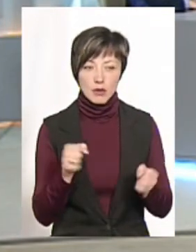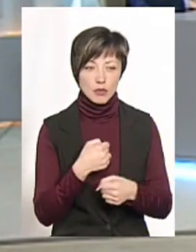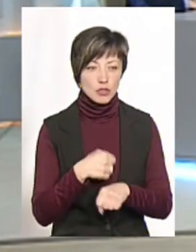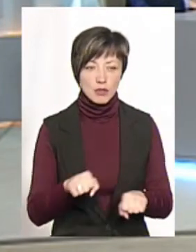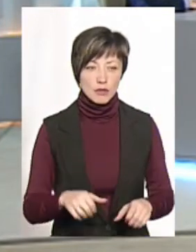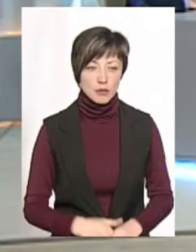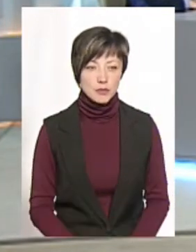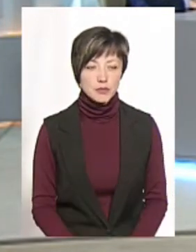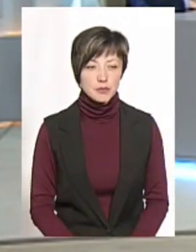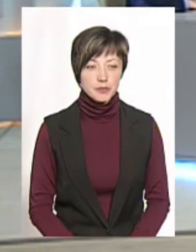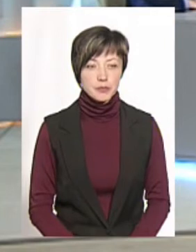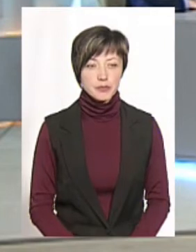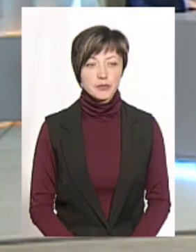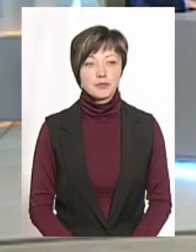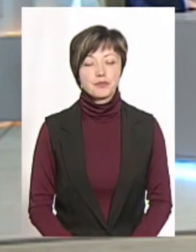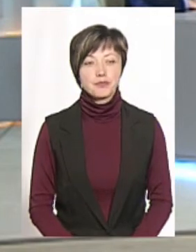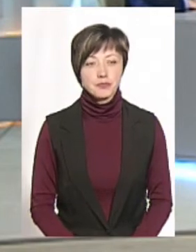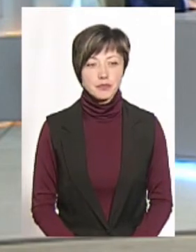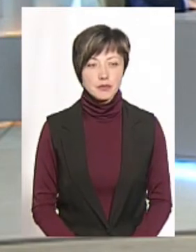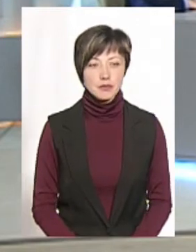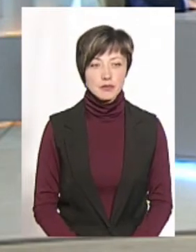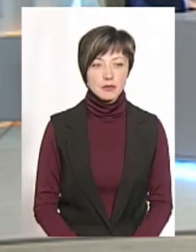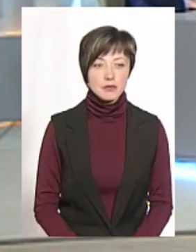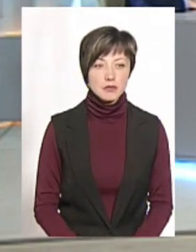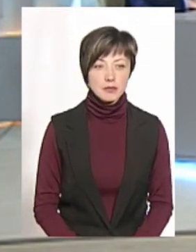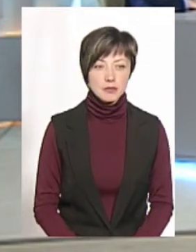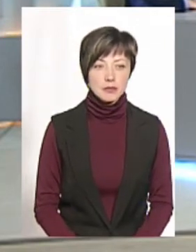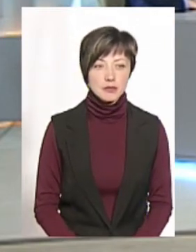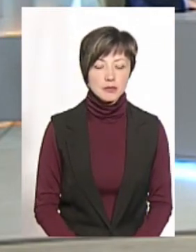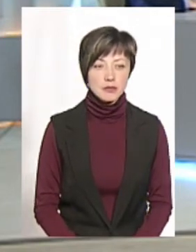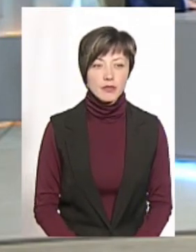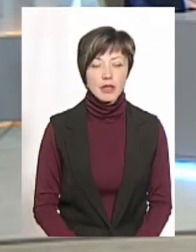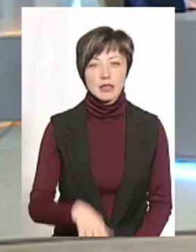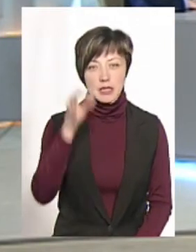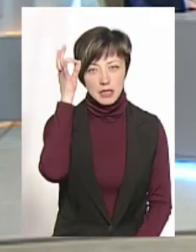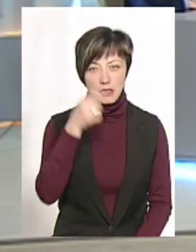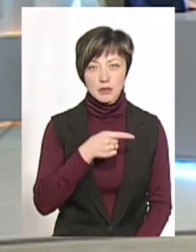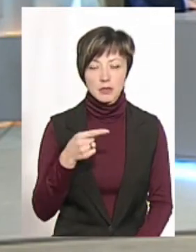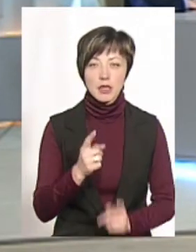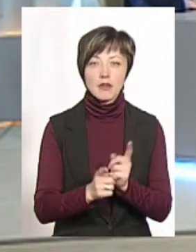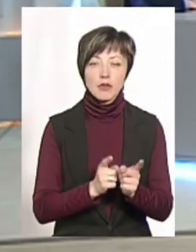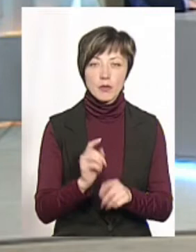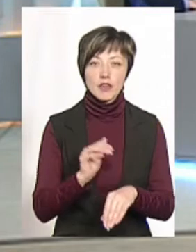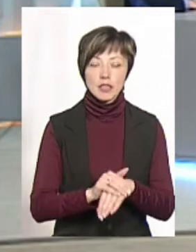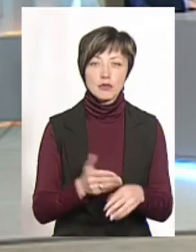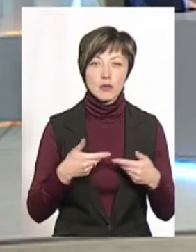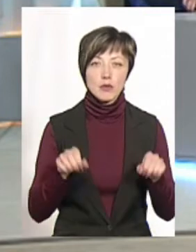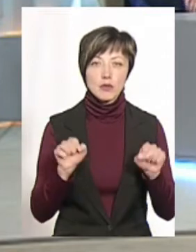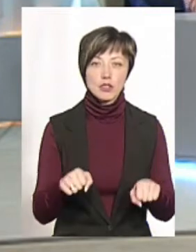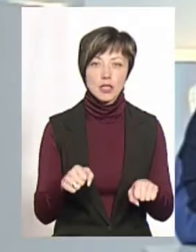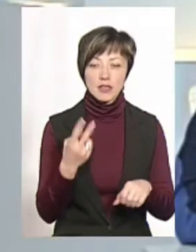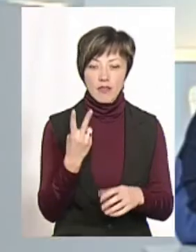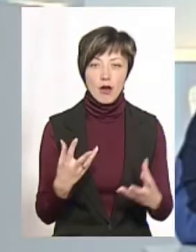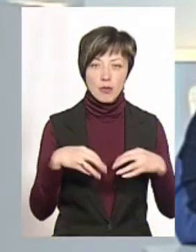нема чим. Дякую. Попрошу вас, відповідаючи на це питання, згадати і ці мінуси реформи, ну, і як фактично, збирається... Фактично ми можемо два в